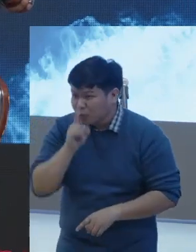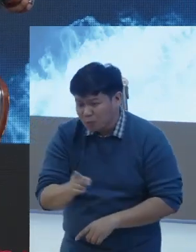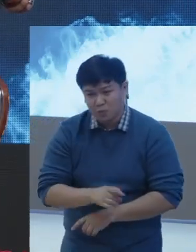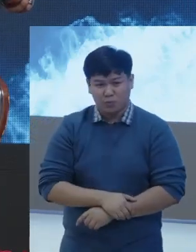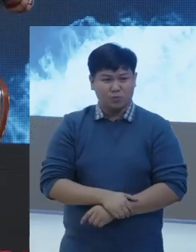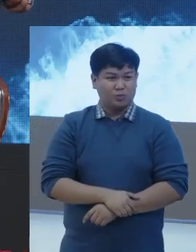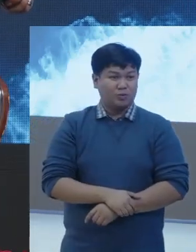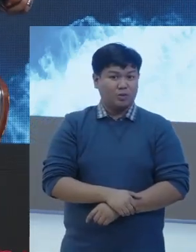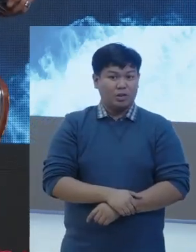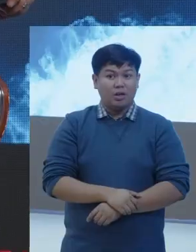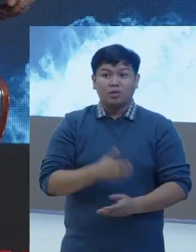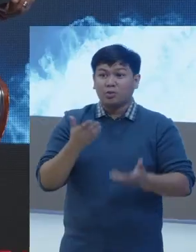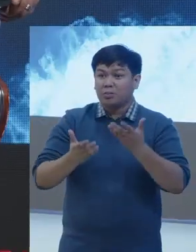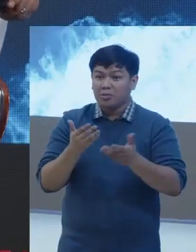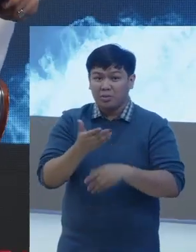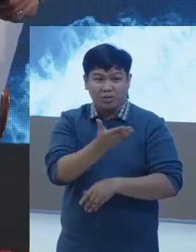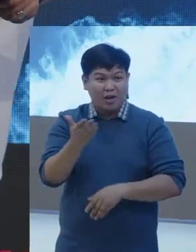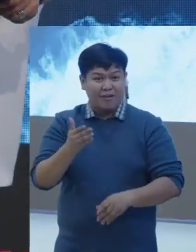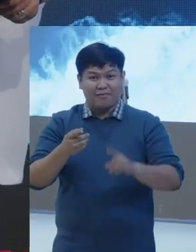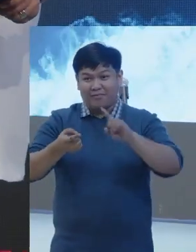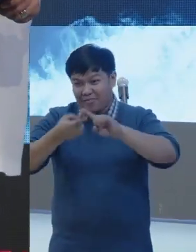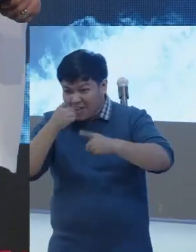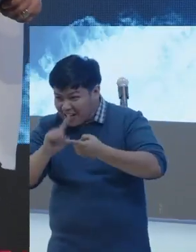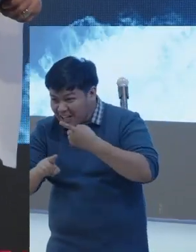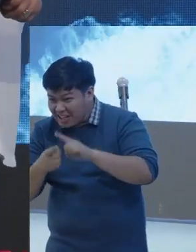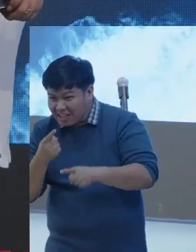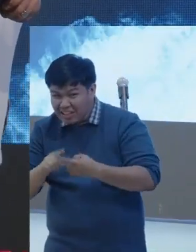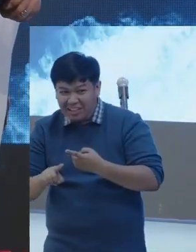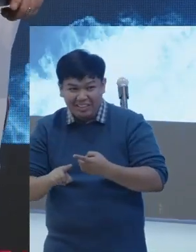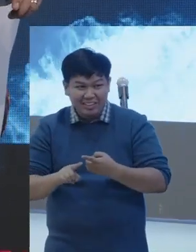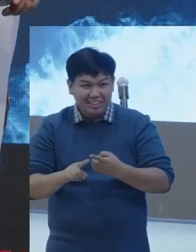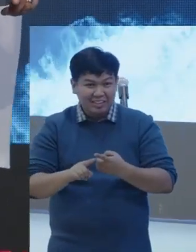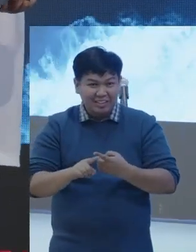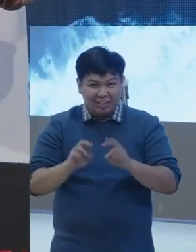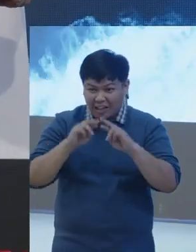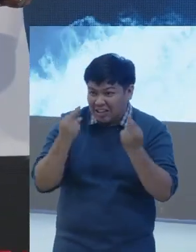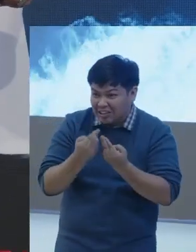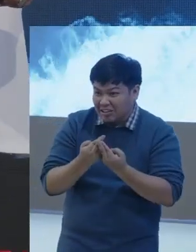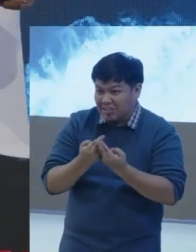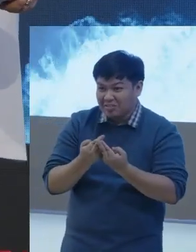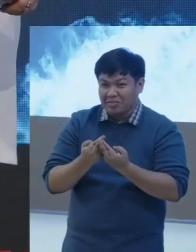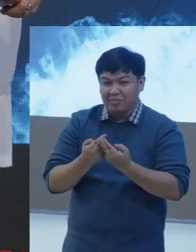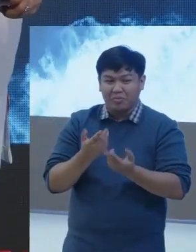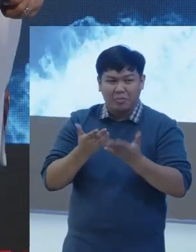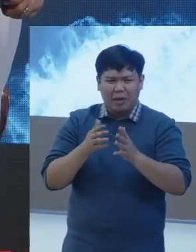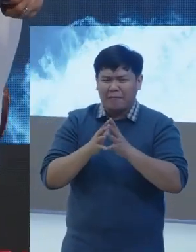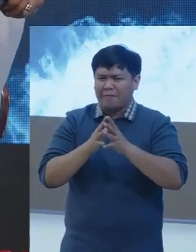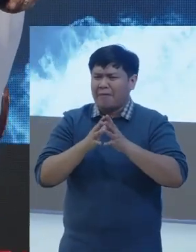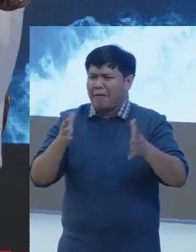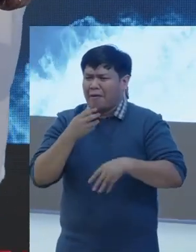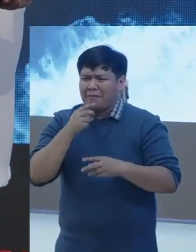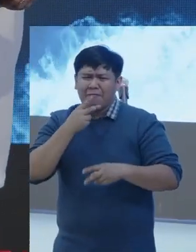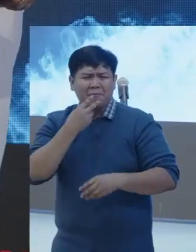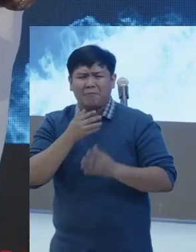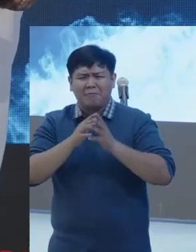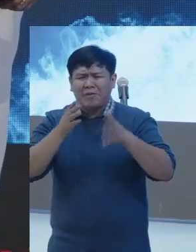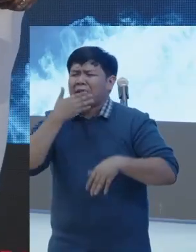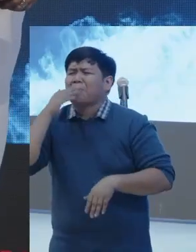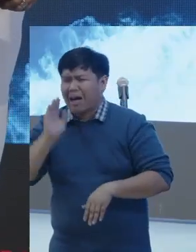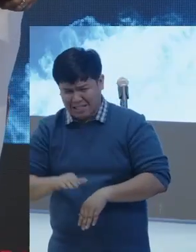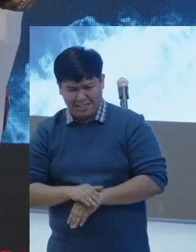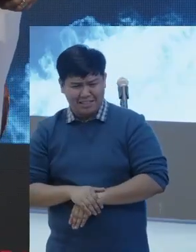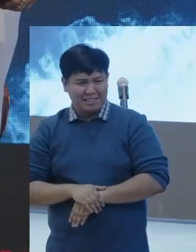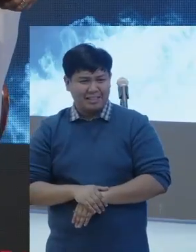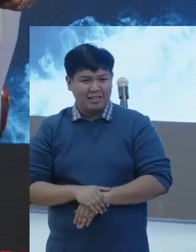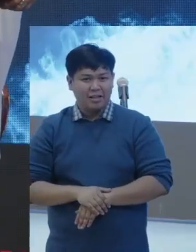kayong kaibigan, kamag-anak, kakilala na ganun kasama? No. Ang una kong tanong sa inyo, bakit kayo bumabarkada sa